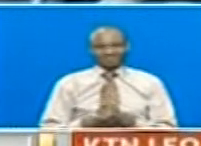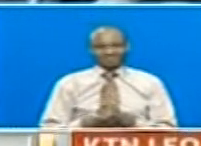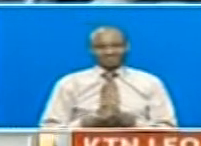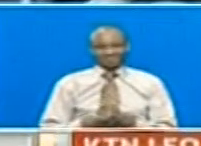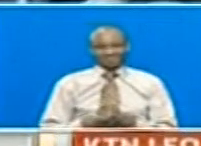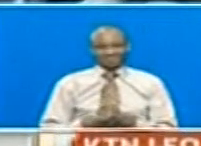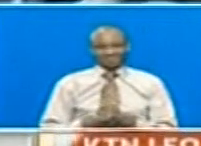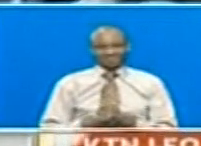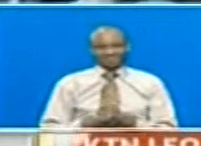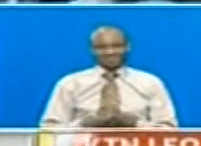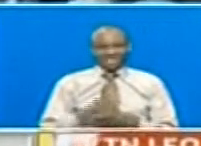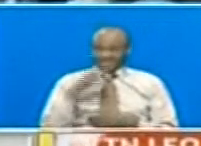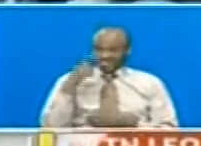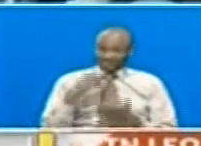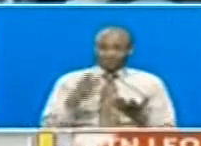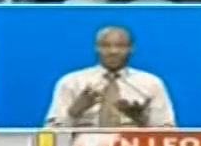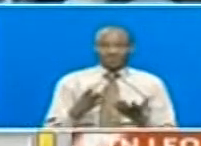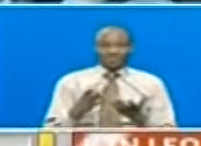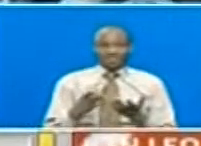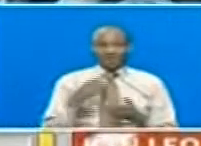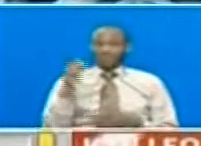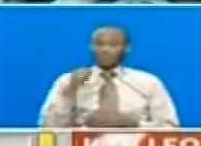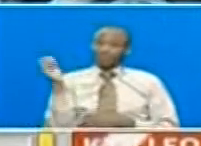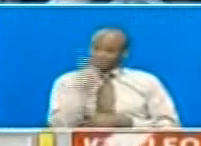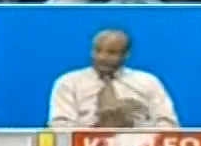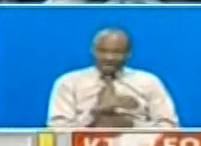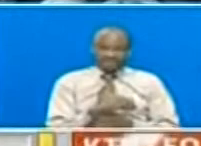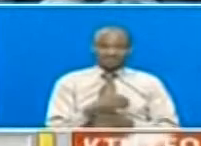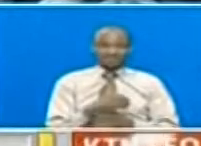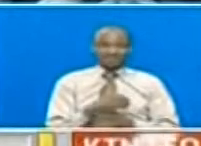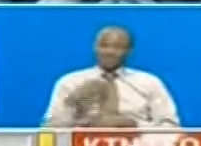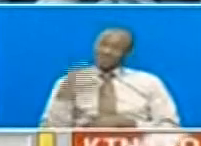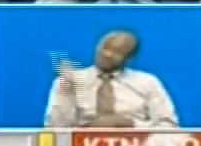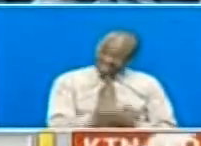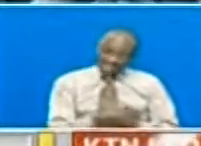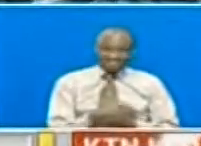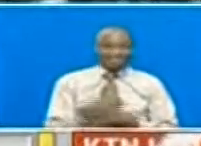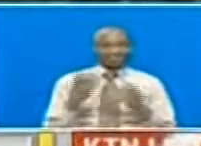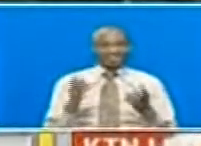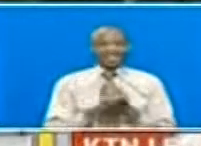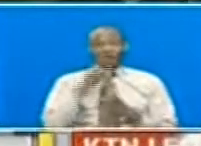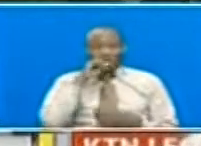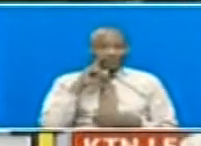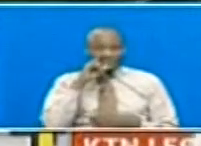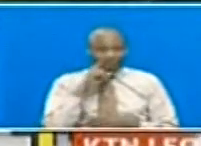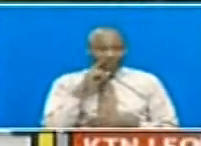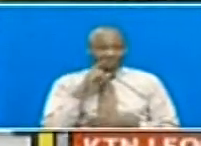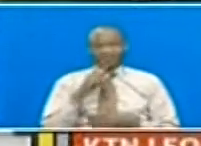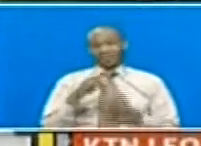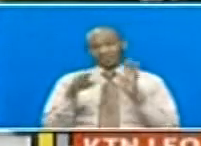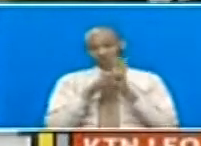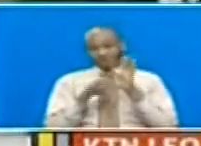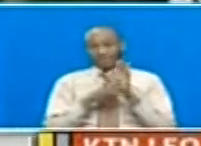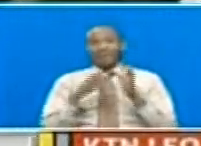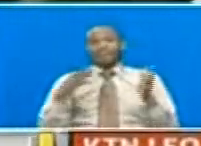Jamaa anasema mrudi tena. Kurudi tutarudi, lakini tutarudi. Lofti Matambo, makala